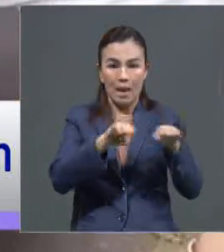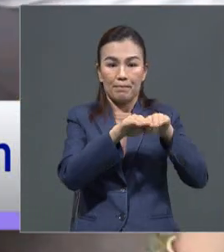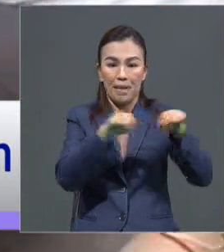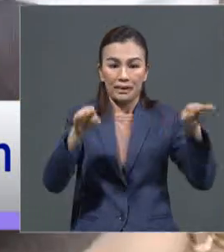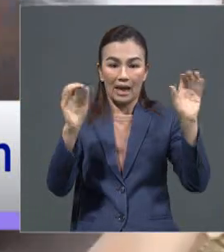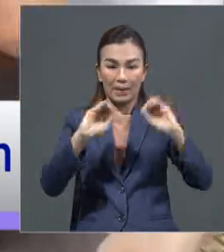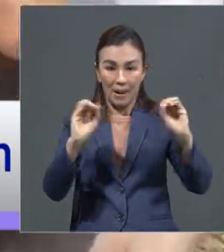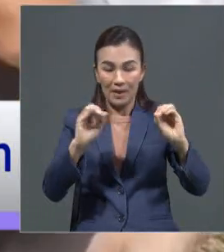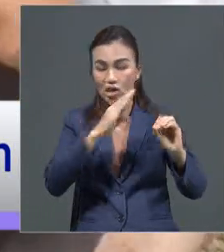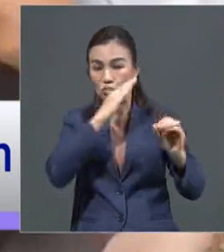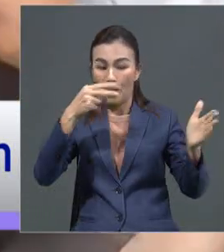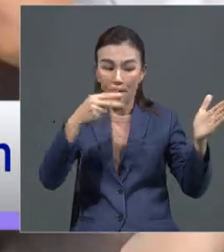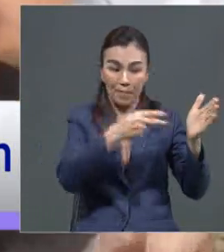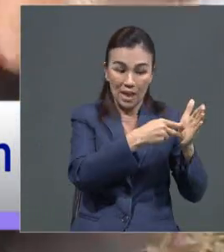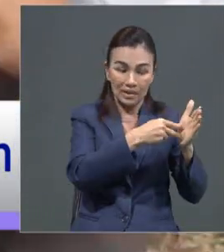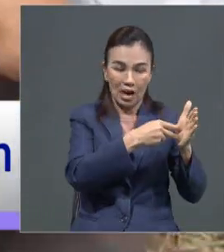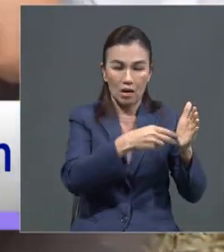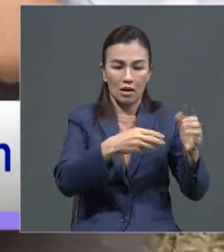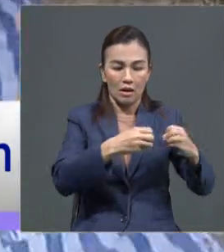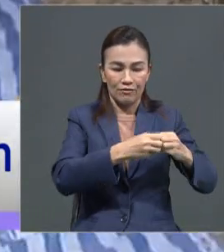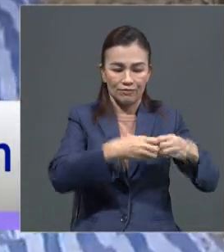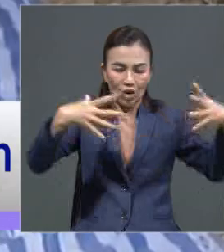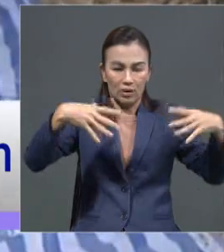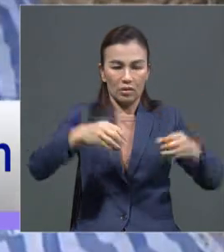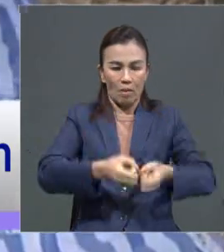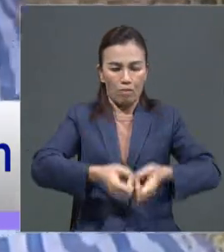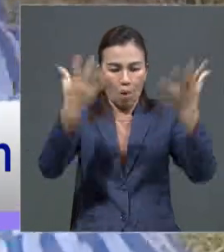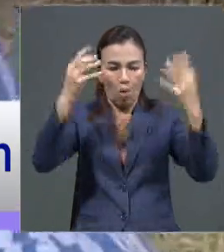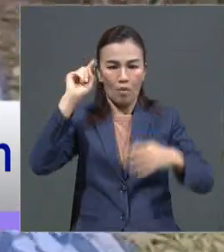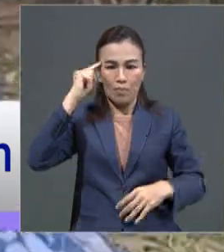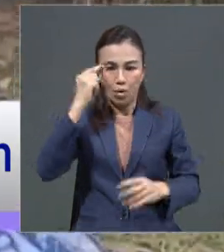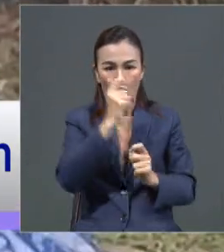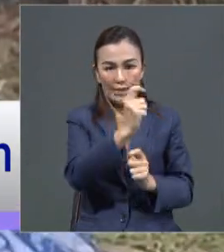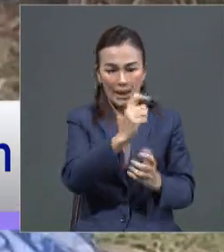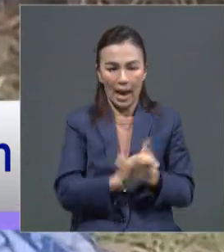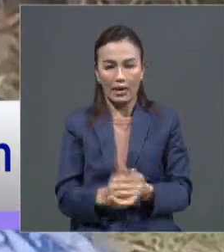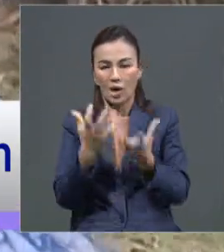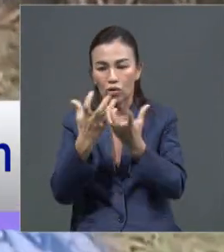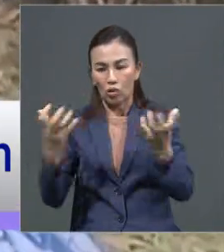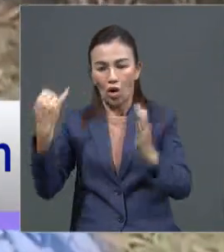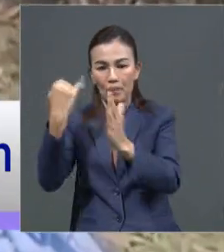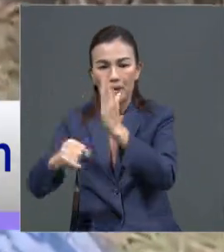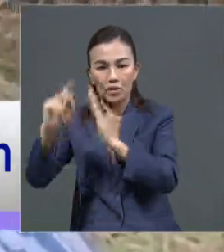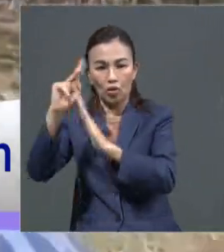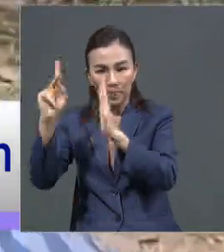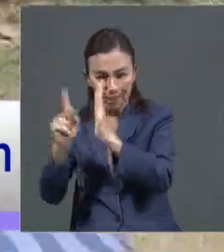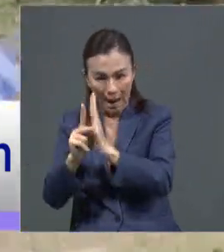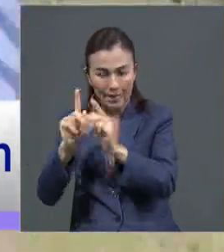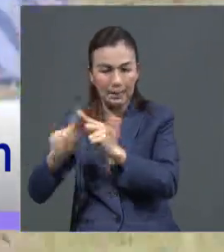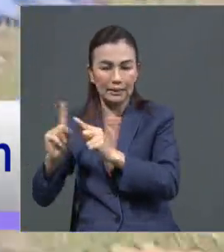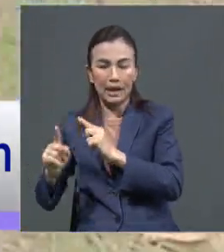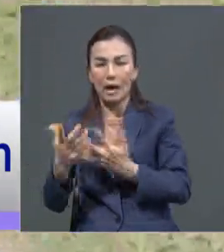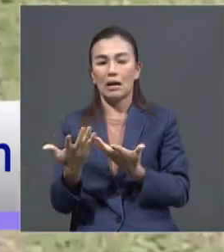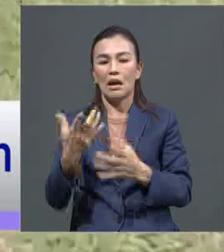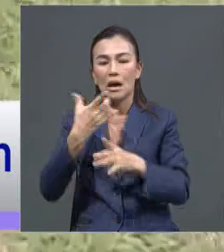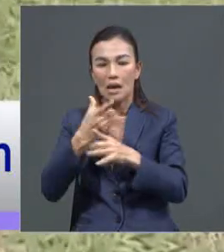คะใช้ไปก็ไม่รู้ว่าจะช็อตจะระเบิดจะอะไรยังไงเมื่อไหร่นะคะแล้วก็ยังเป็นสินค้าควบคุมตามพราชบัญญัติวัตถุอันตรายมีทั้ง